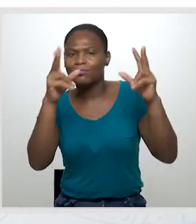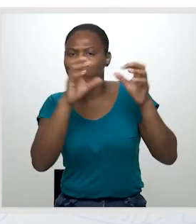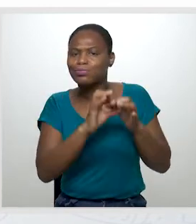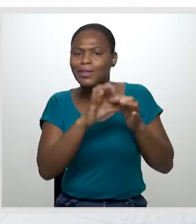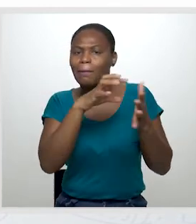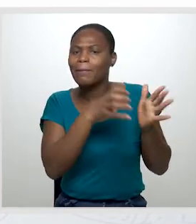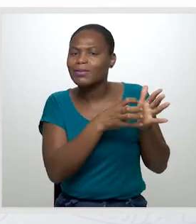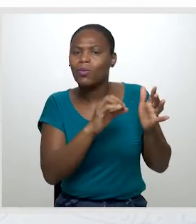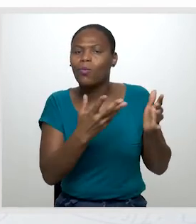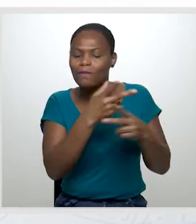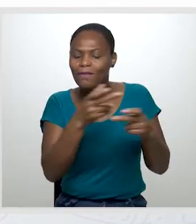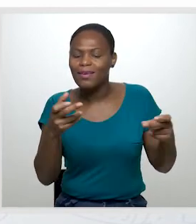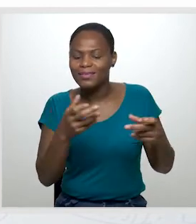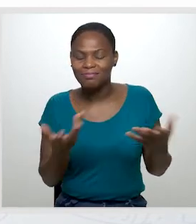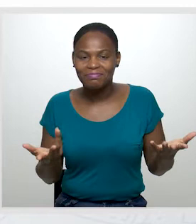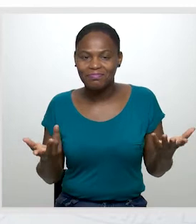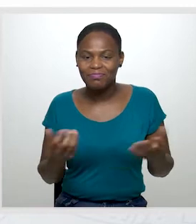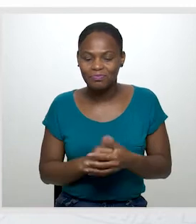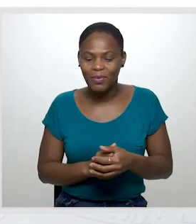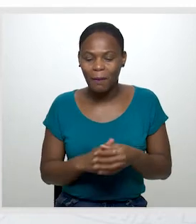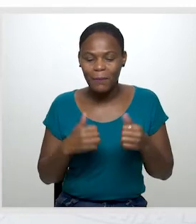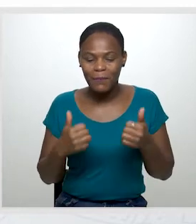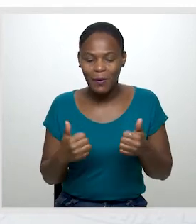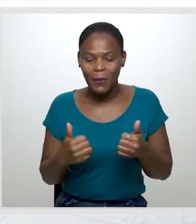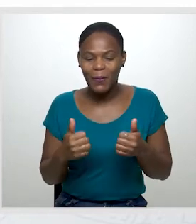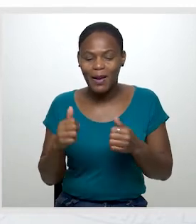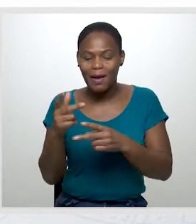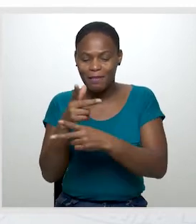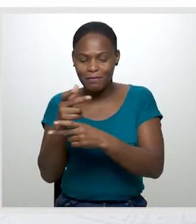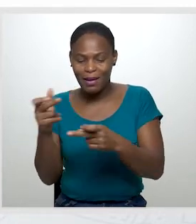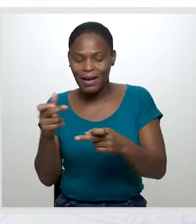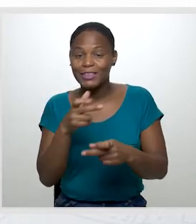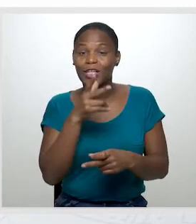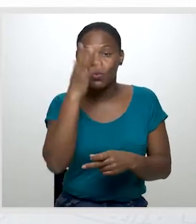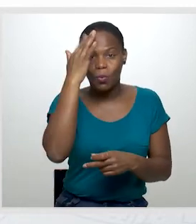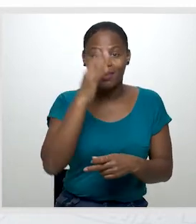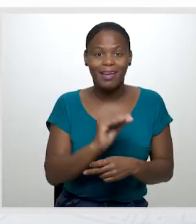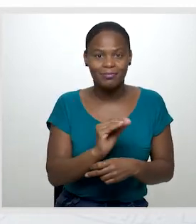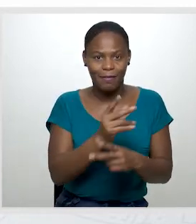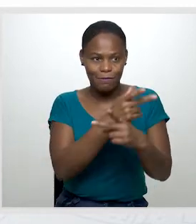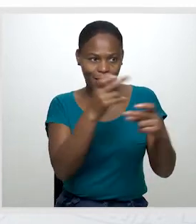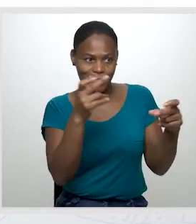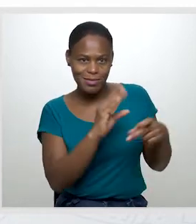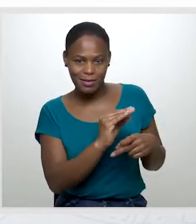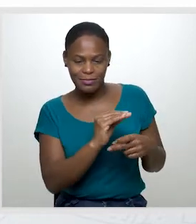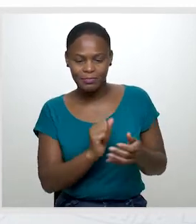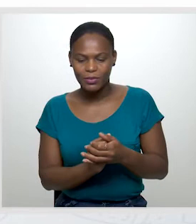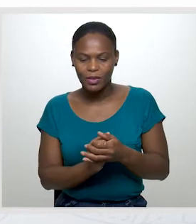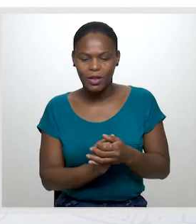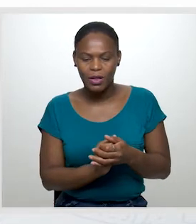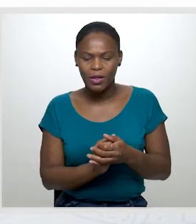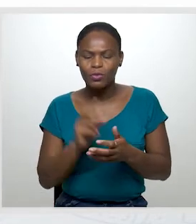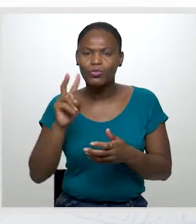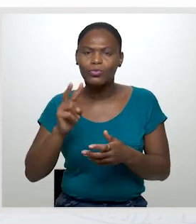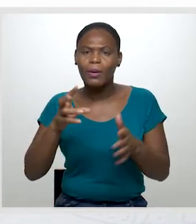image? La phrase, très bien, la phrase 10. La deuxième image. Qu'est-ce que tu vois